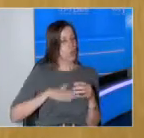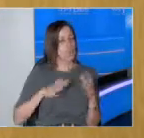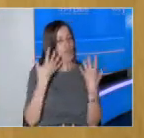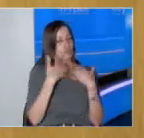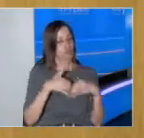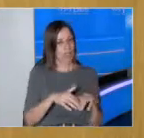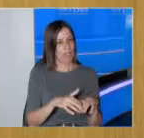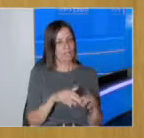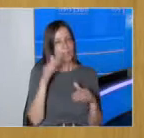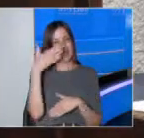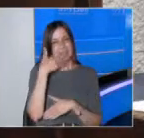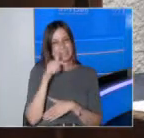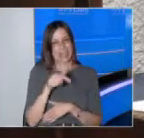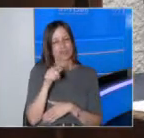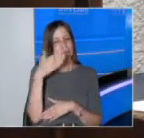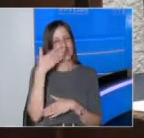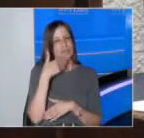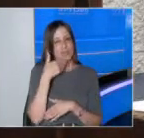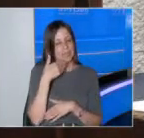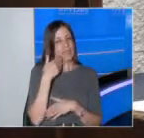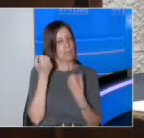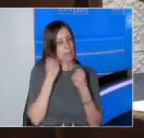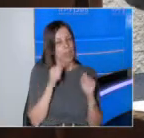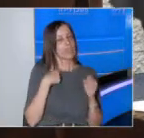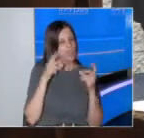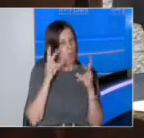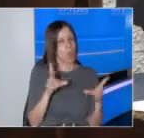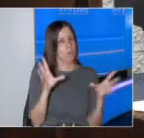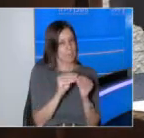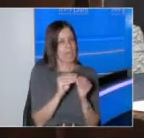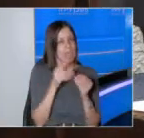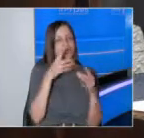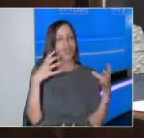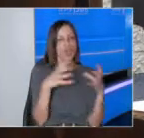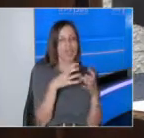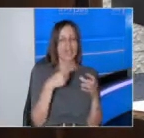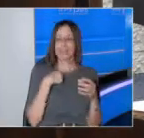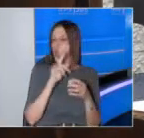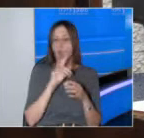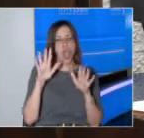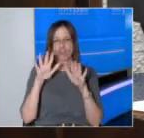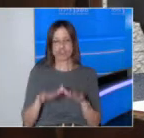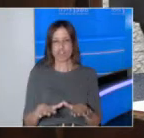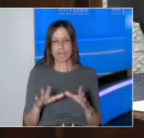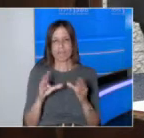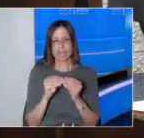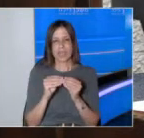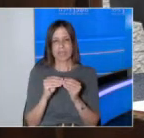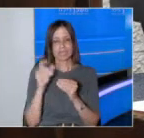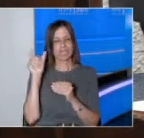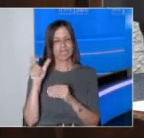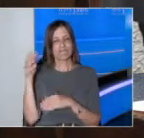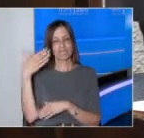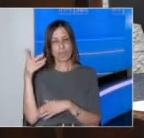להשתלב במדינת ישראל, שהיא מדינה יהודית ודמוקרטית, אני יכול להיות איתם בקואליציה. אני לא יושב, אני אומר שוב פעם, עם קולות לאומנים, ולא אכפת לי,